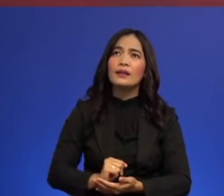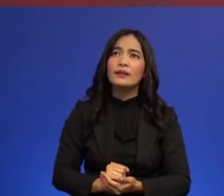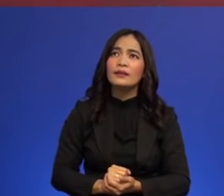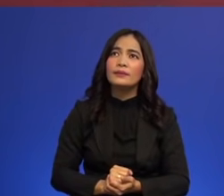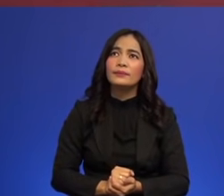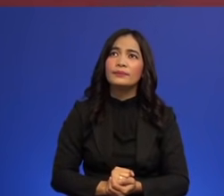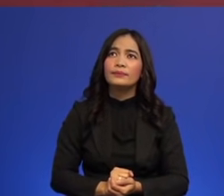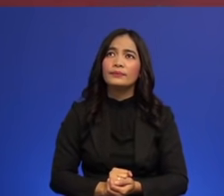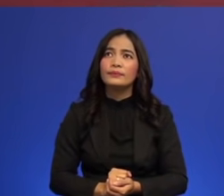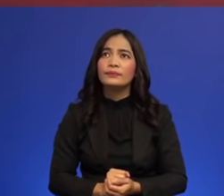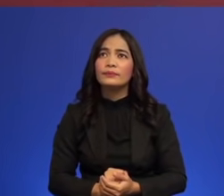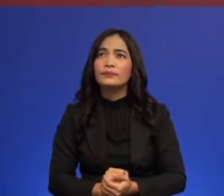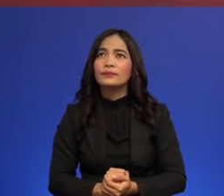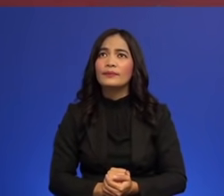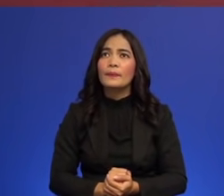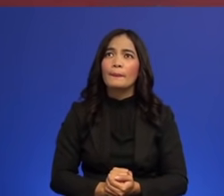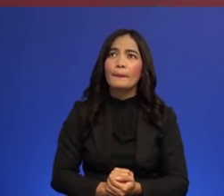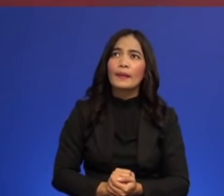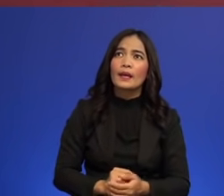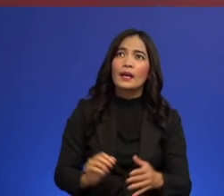keabadian.